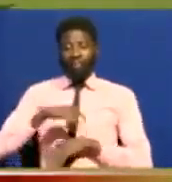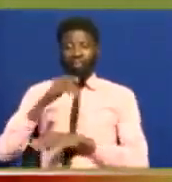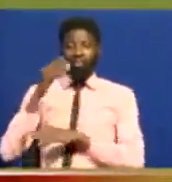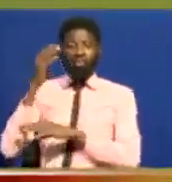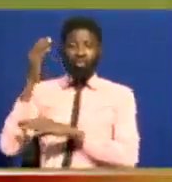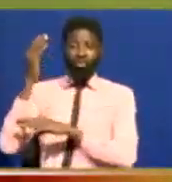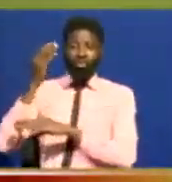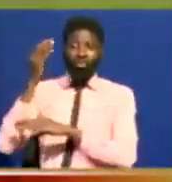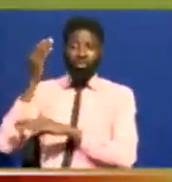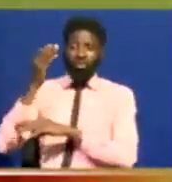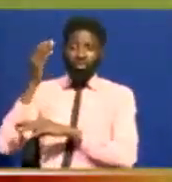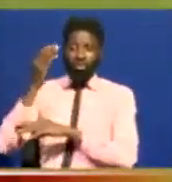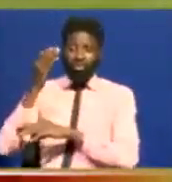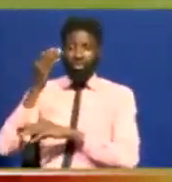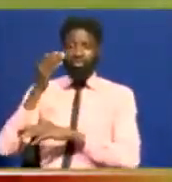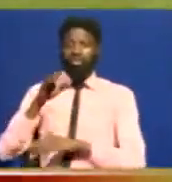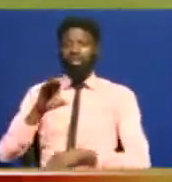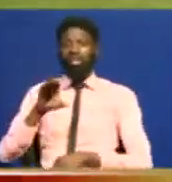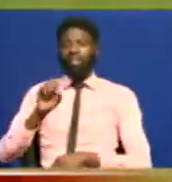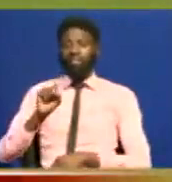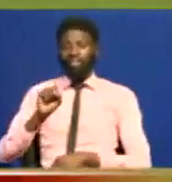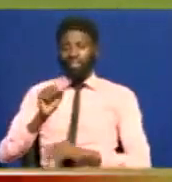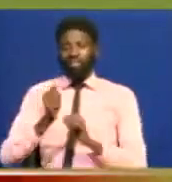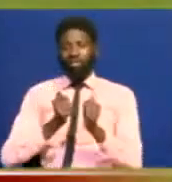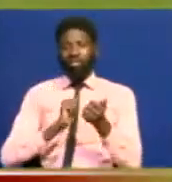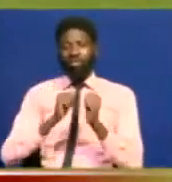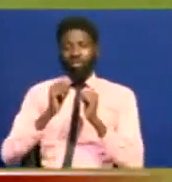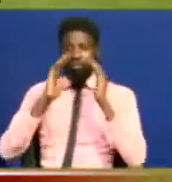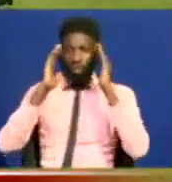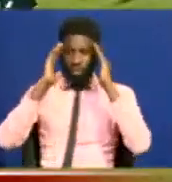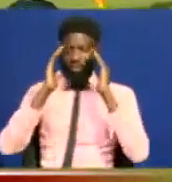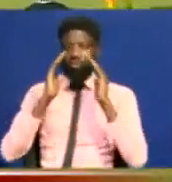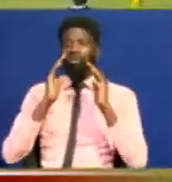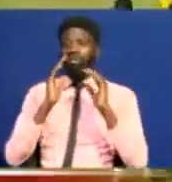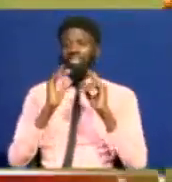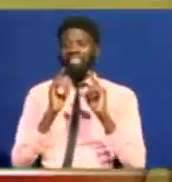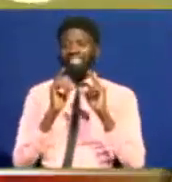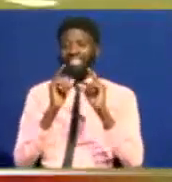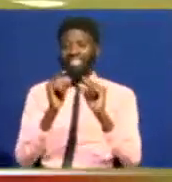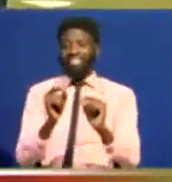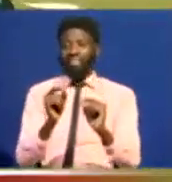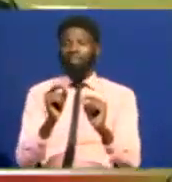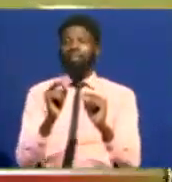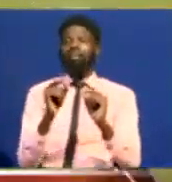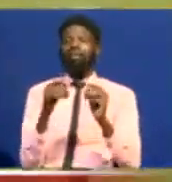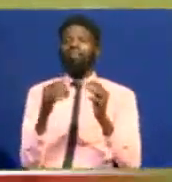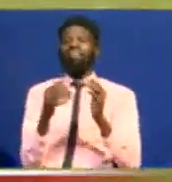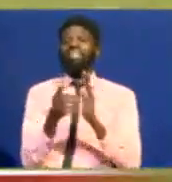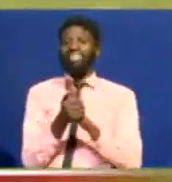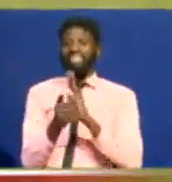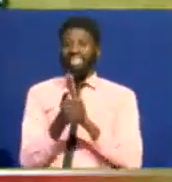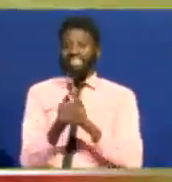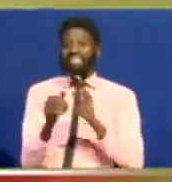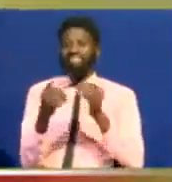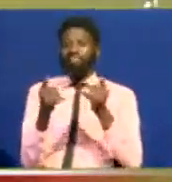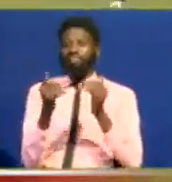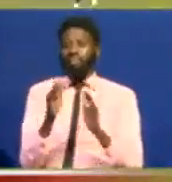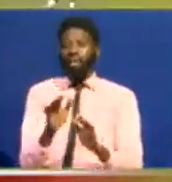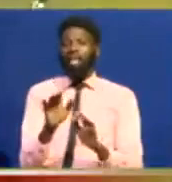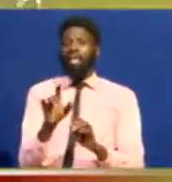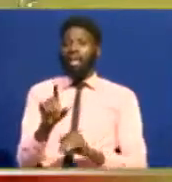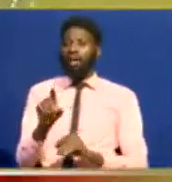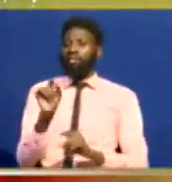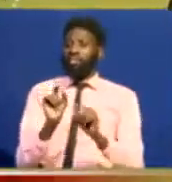kuwa wachezaji walio na vipaji waliotambuliwa kwenye mashindano hayo ya siku moja watashirikishwa kwenye timu ya Talanta Hela